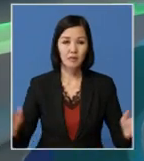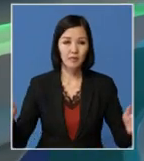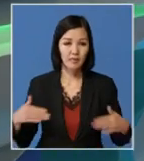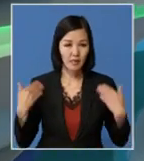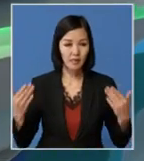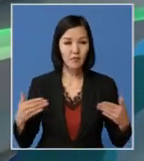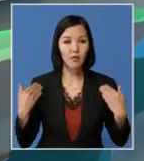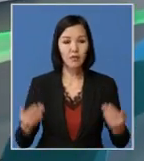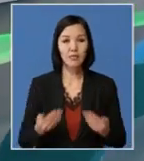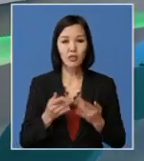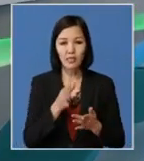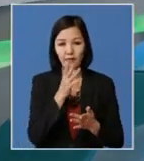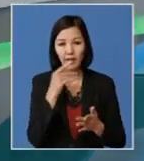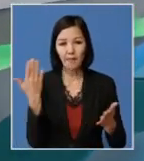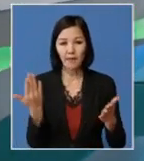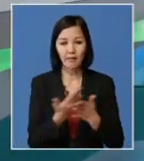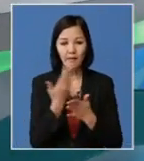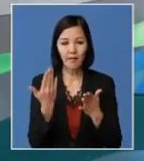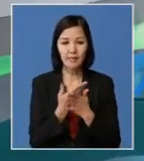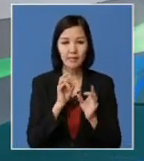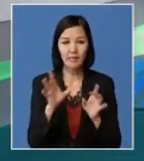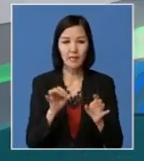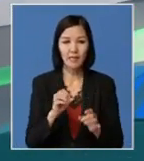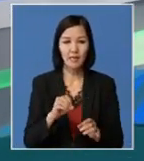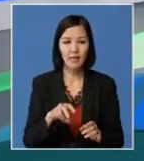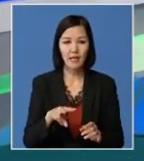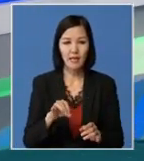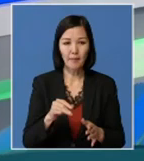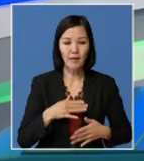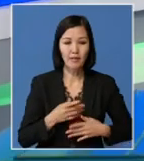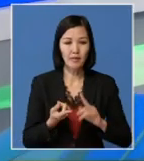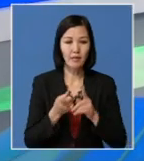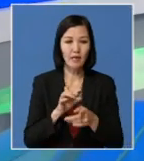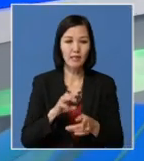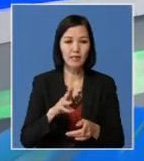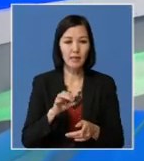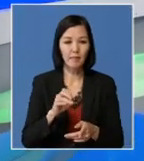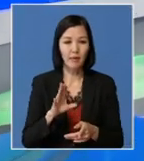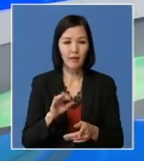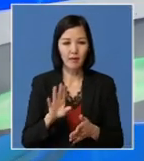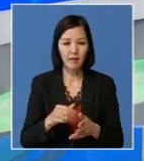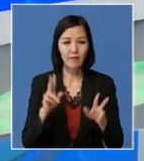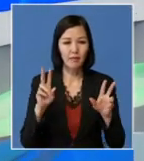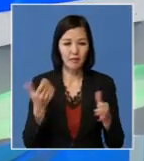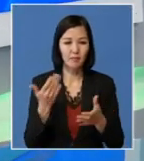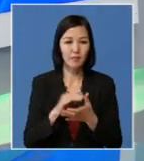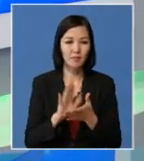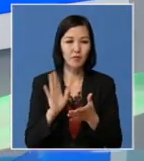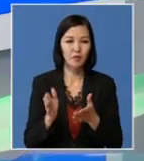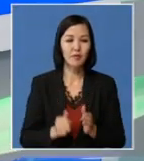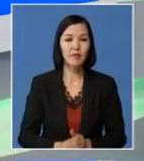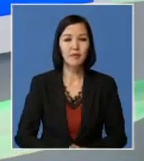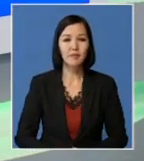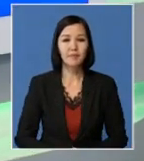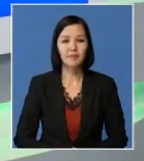Здравствуйте, вы смотрите новости на телеканале ЖТСУ, в студии Еламан Раймбеков и сурдоперевод Айгуль Стамбекова. И в начале выпуска коротко о самом